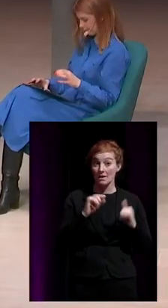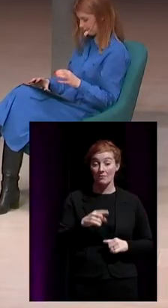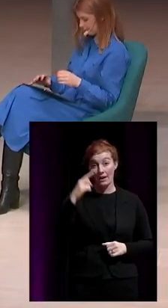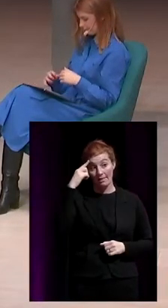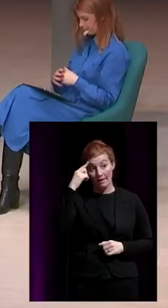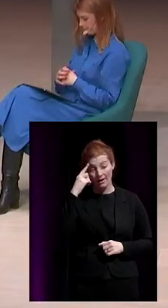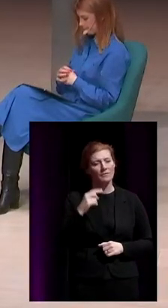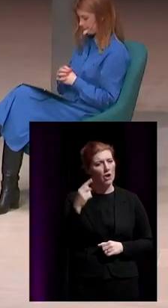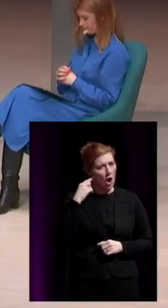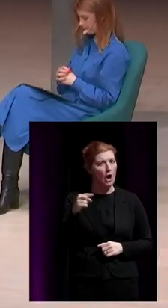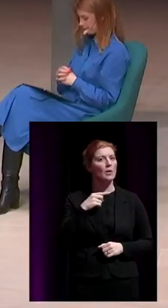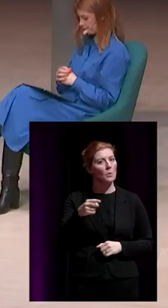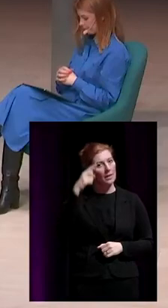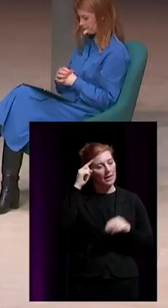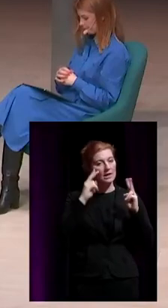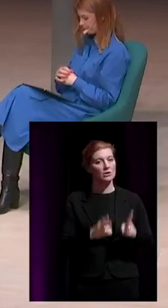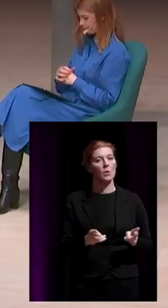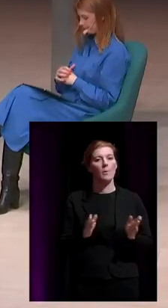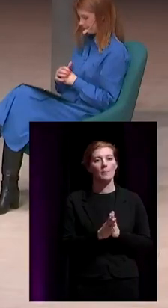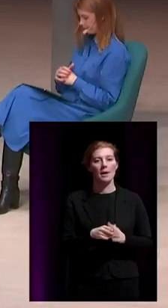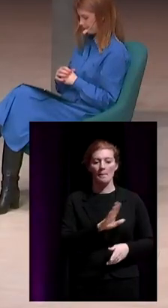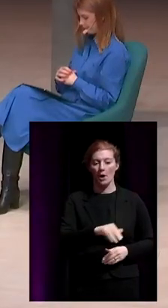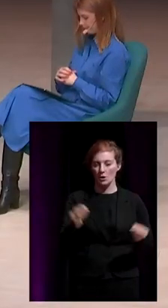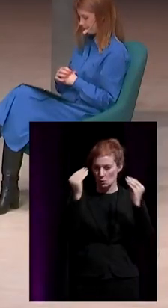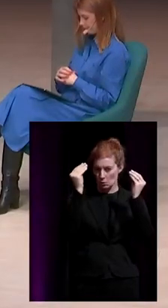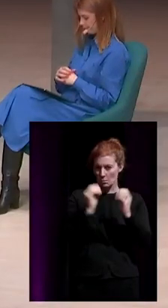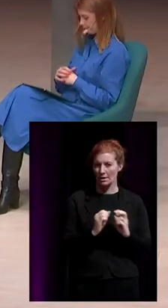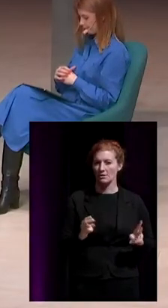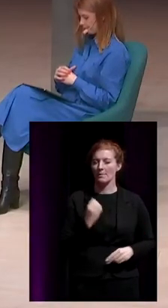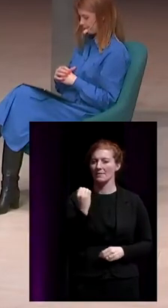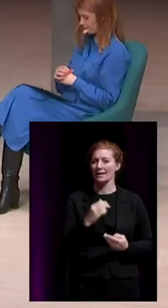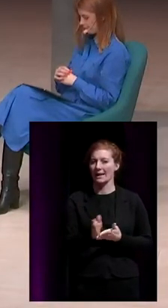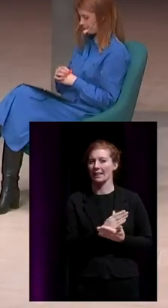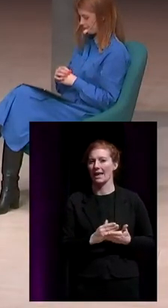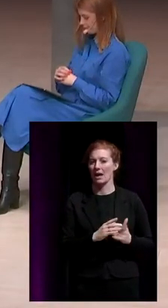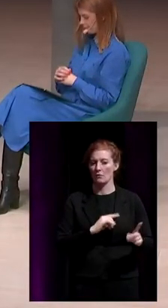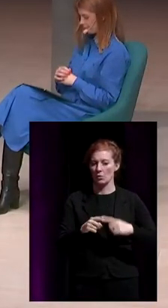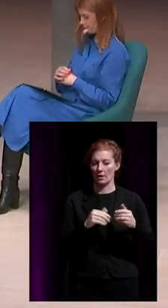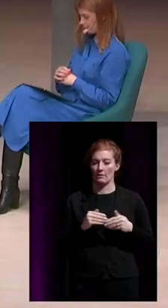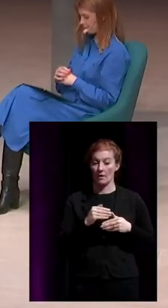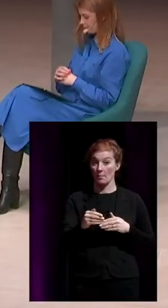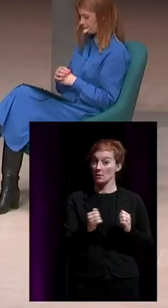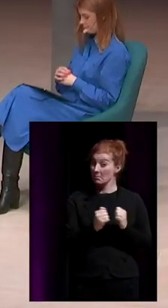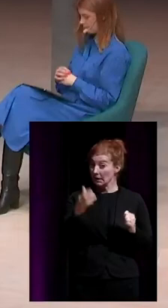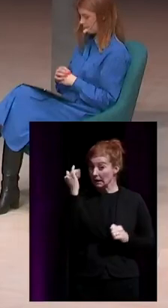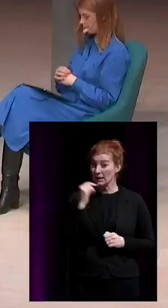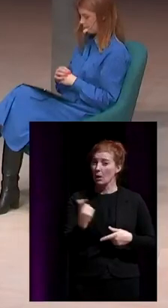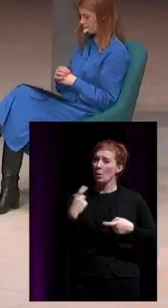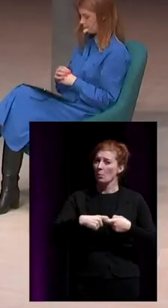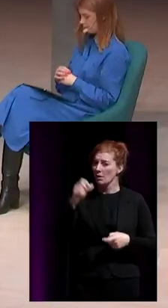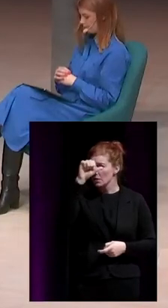så med barns utbildning som en väsentlig del av utvecklingen framåt. Men är den kopplingen ibland svår att se, tror